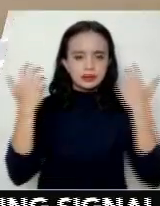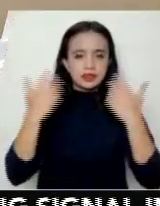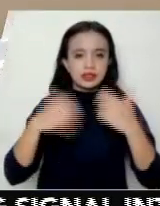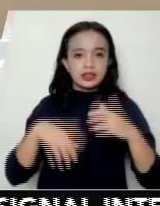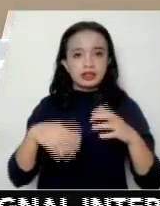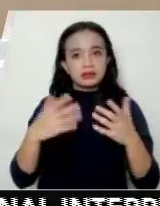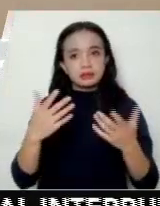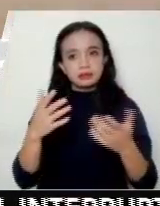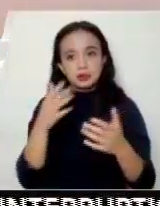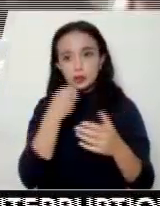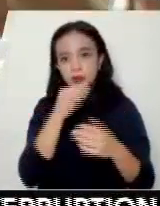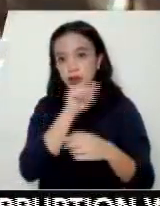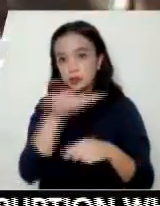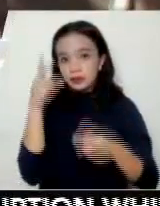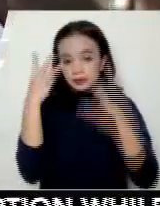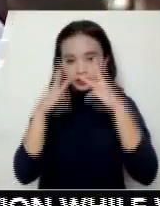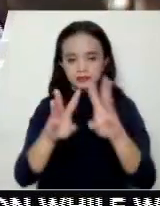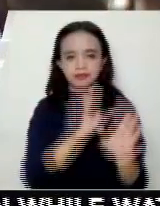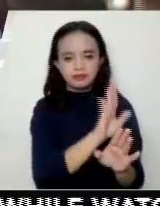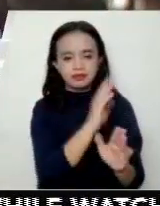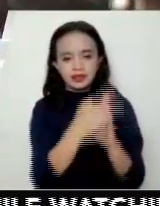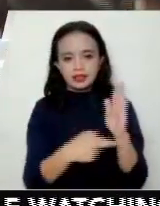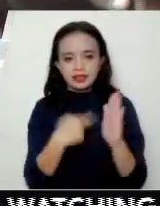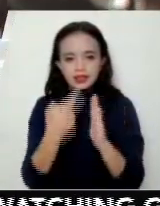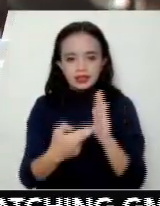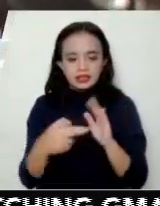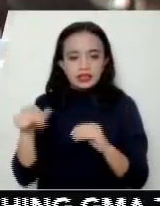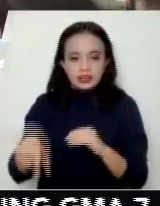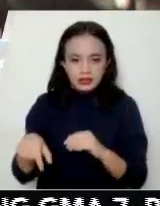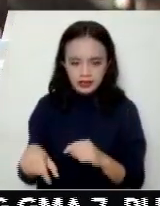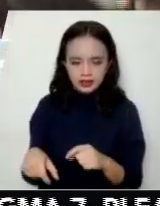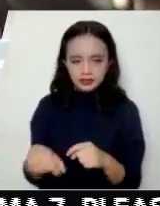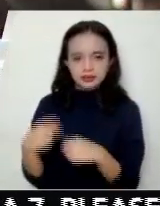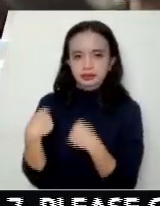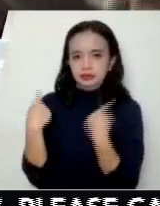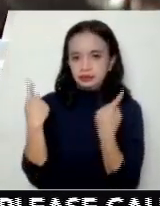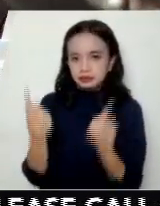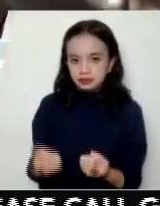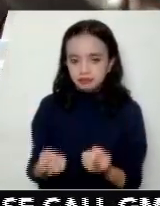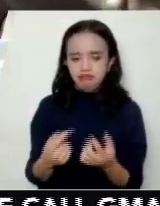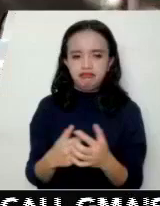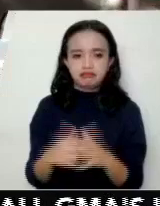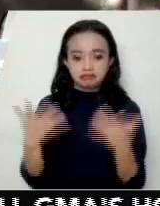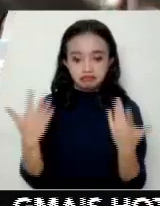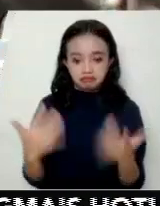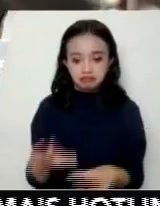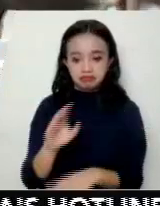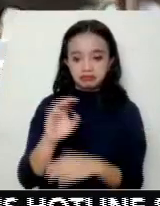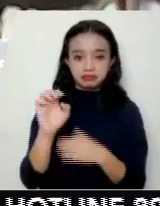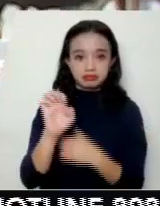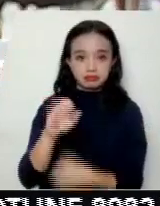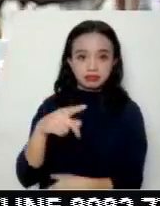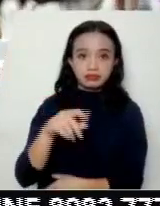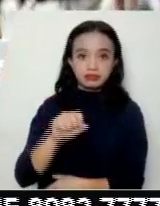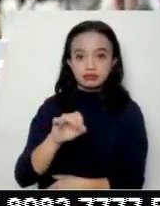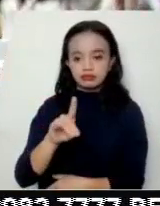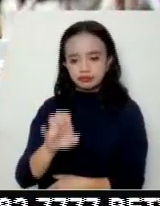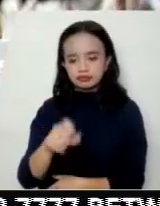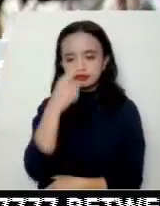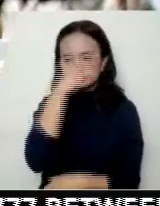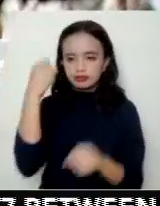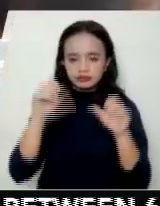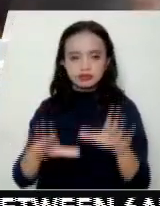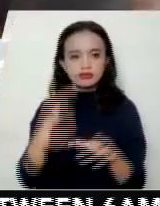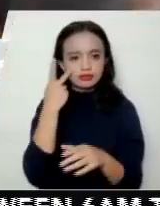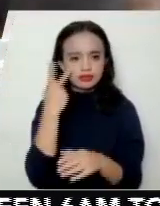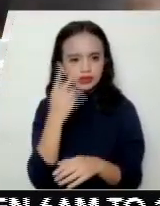sa kanyang ito kasi matagal na nilang nakikita to kada tapos ng episodes ng black Rider nakikita nila yung rape scene na to